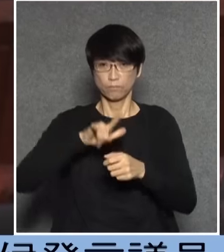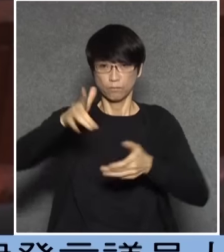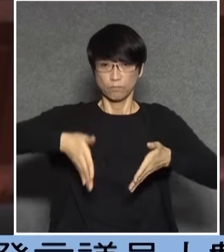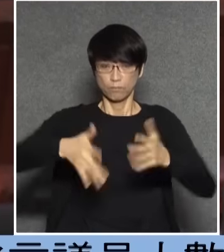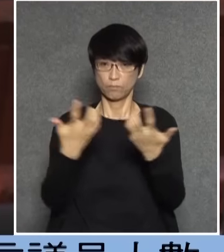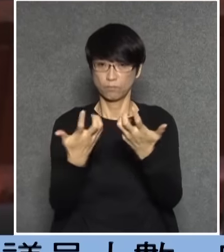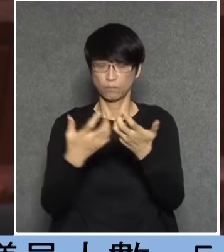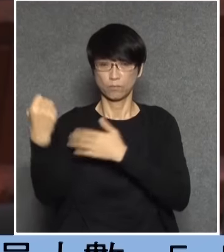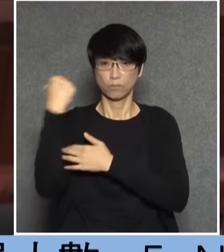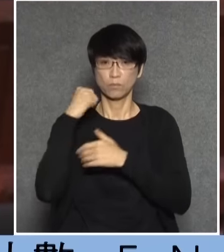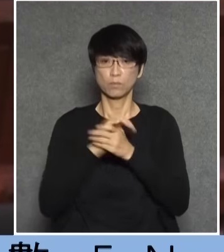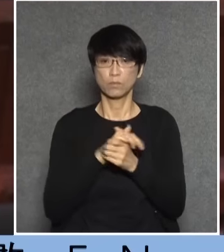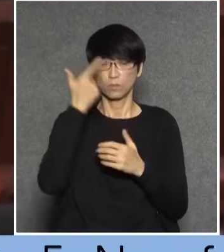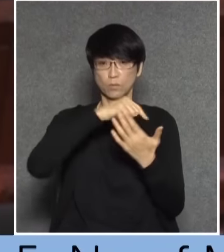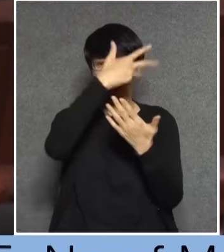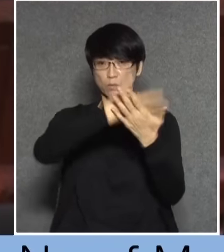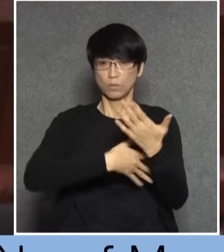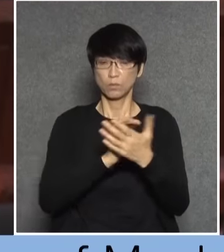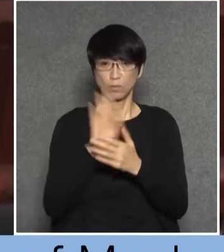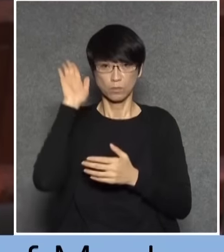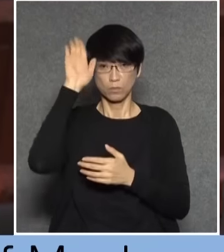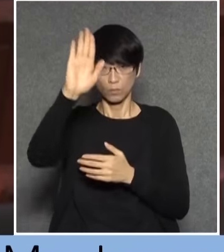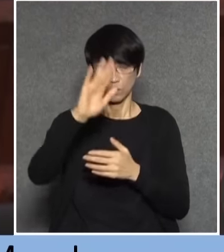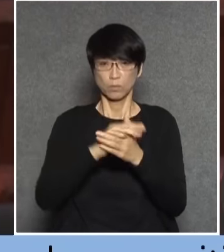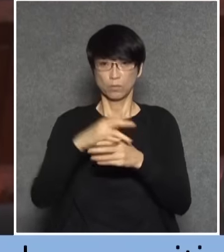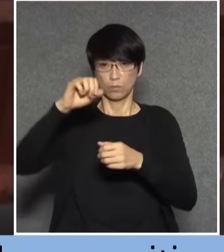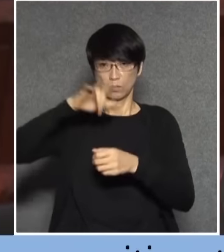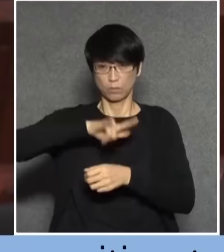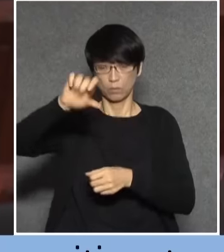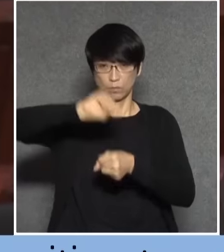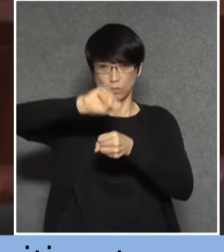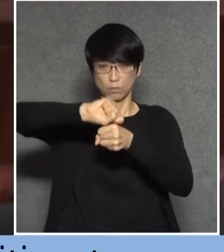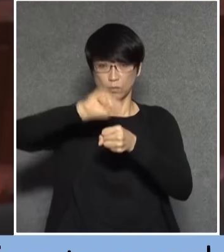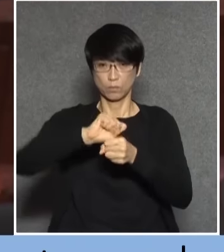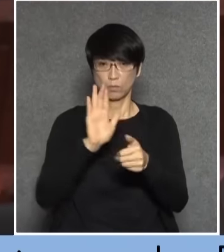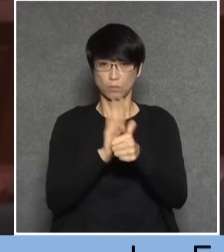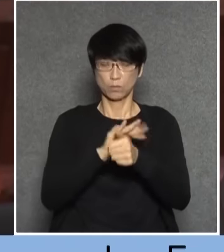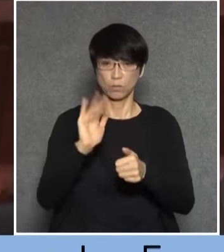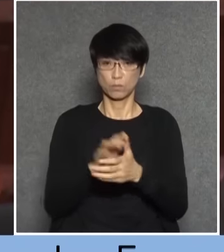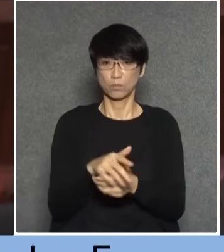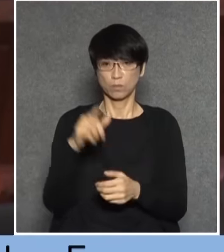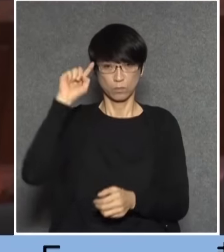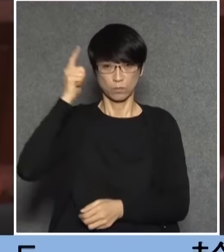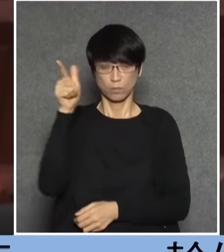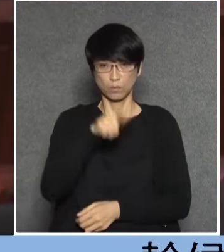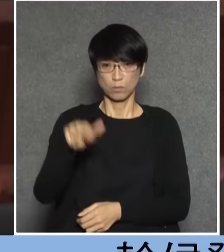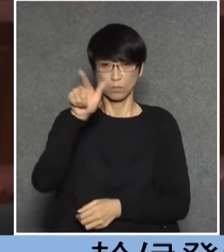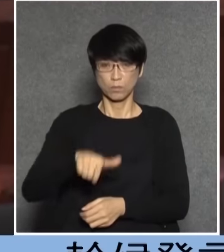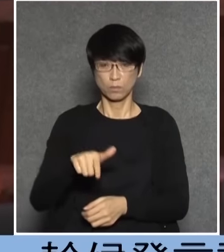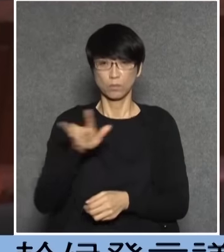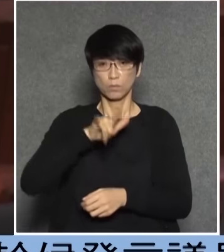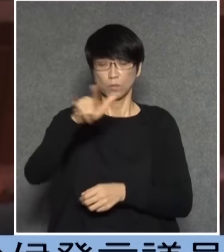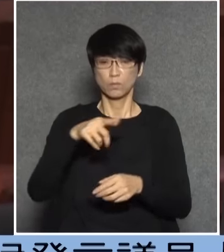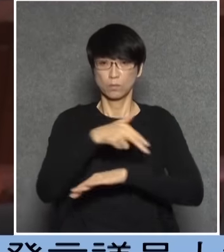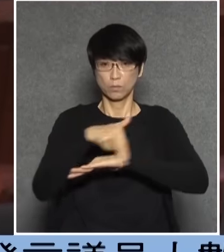等。新系統足以應付未來的航班增長，每日可處理8000份航空計劃書的資